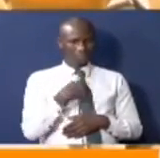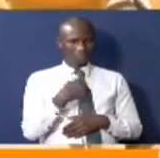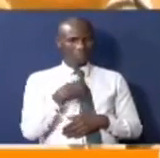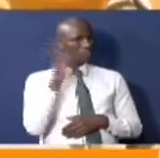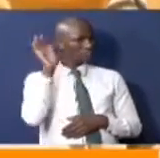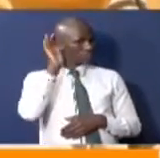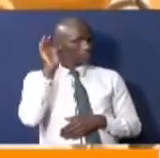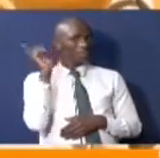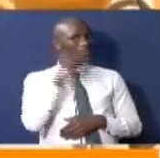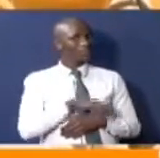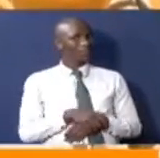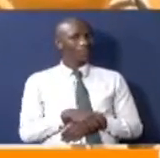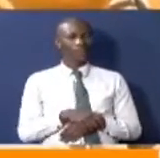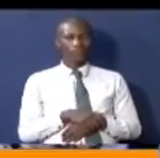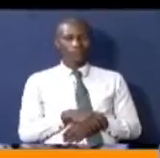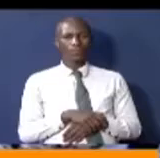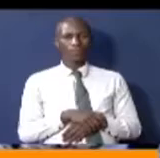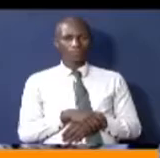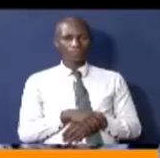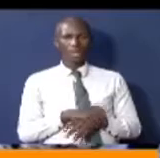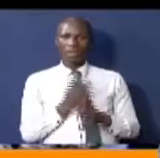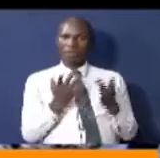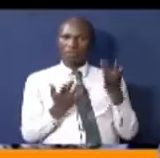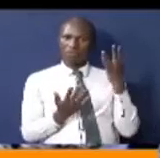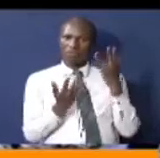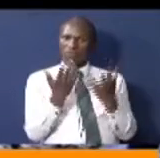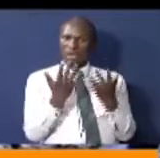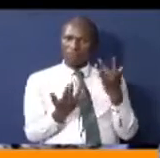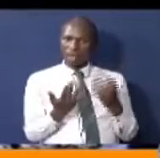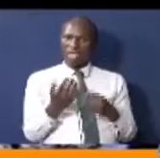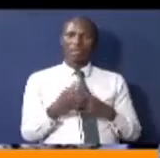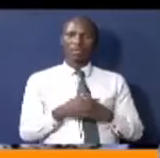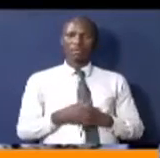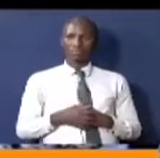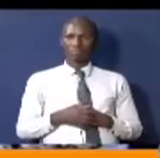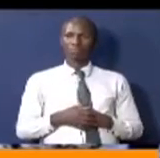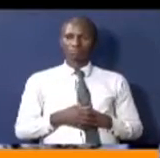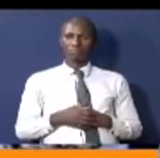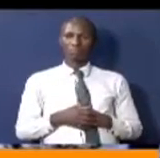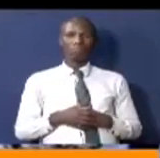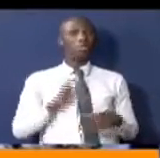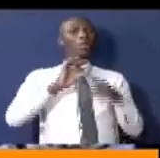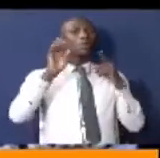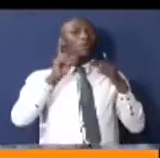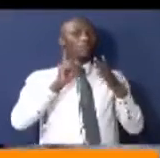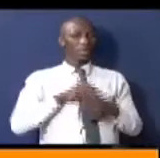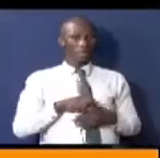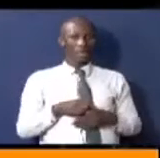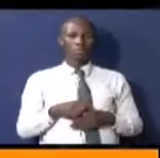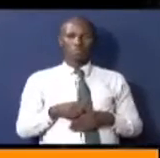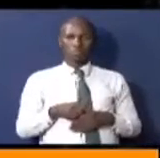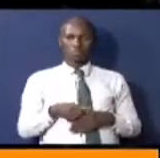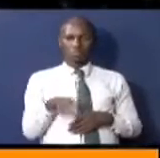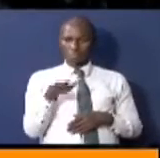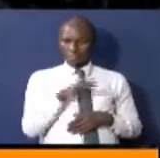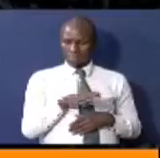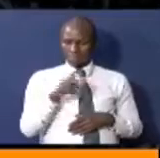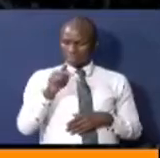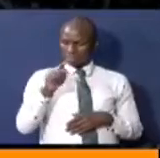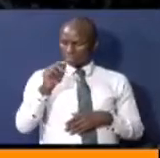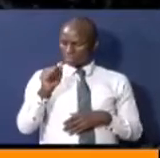Nimesikia kuna moto imeshika mahali hapa